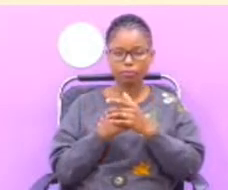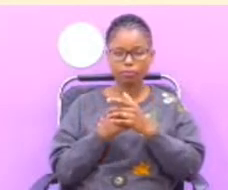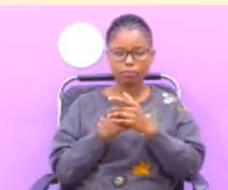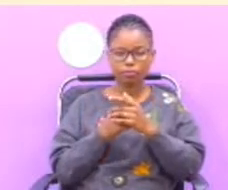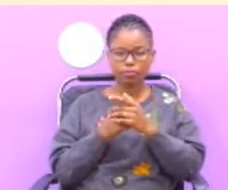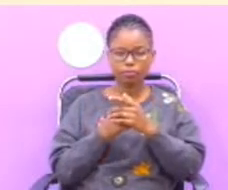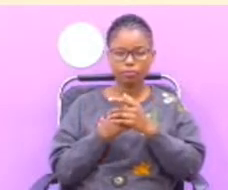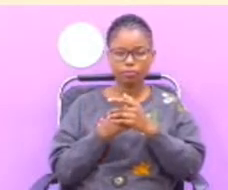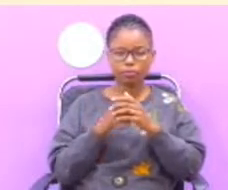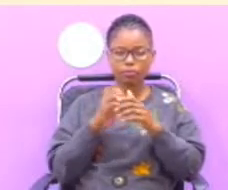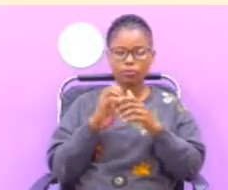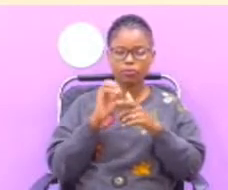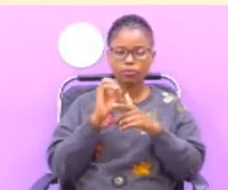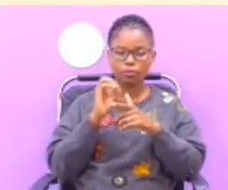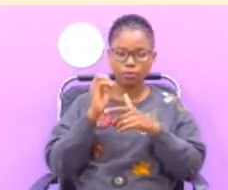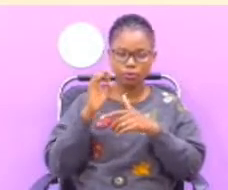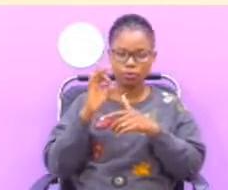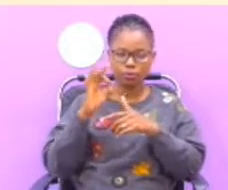wa ng'ondu